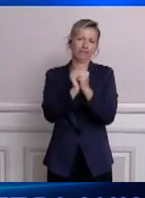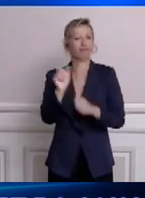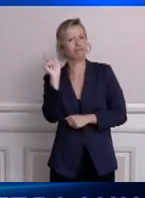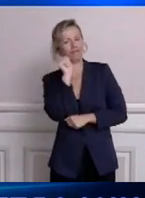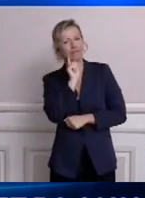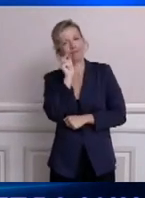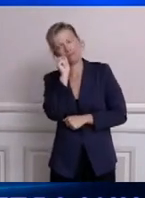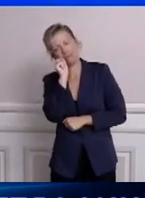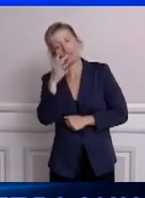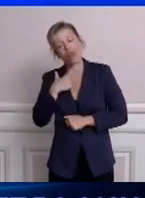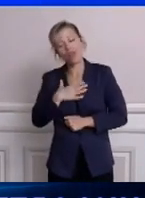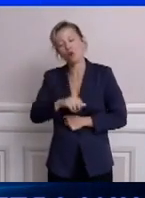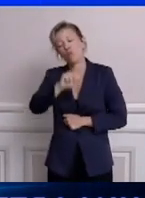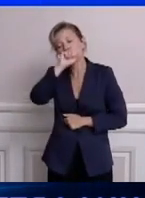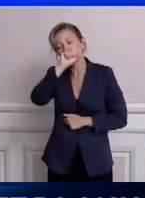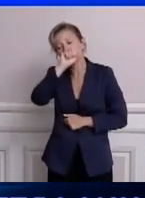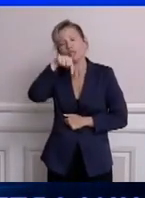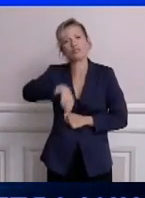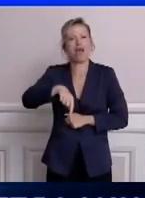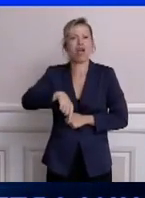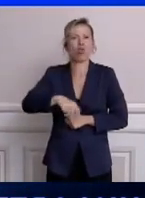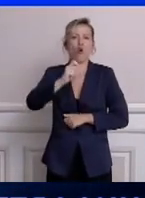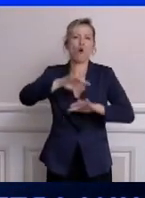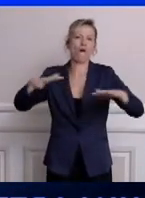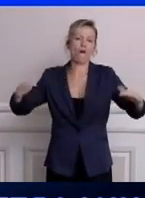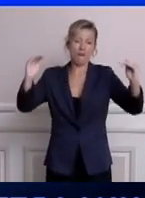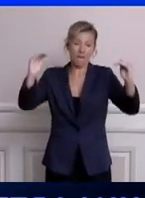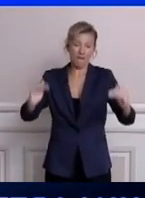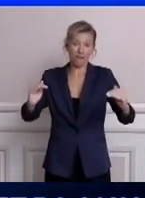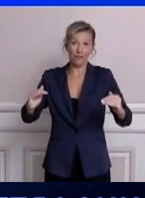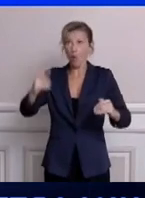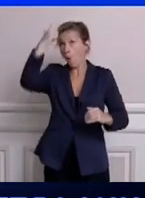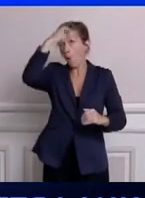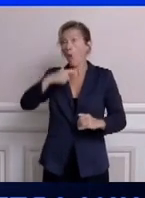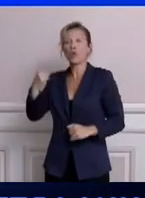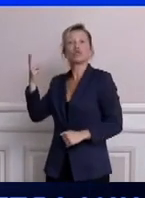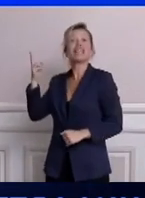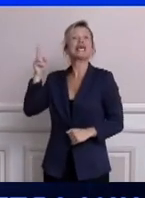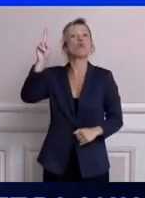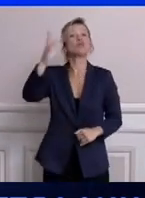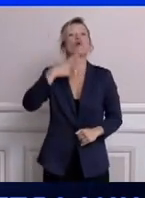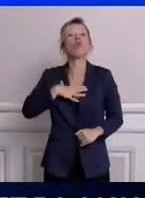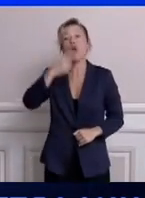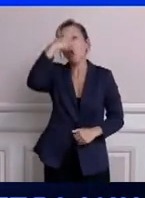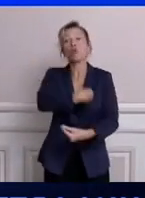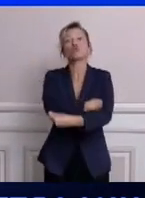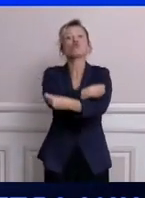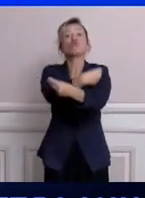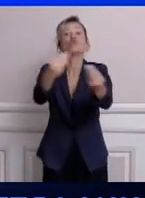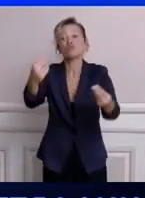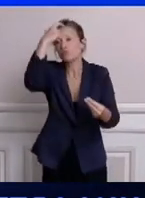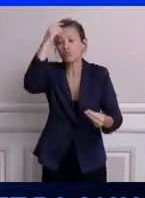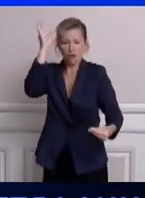μοναδικό τόπο θέλουμε να υπηρετήσουμε. Προσέρχομαι στον αγώνα αυτό με σκοπό να δώσω και όχι να πάρω. Να δώσω